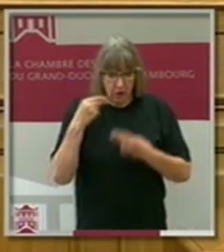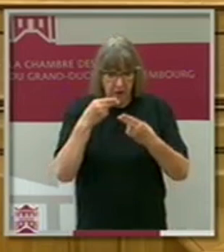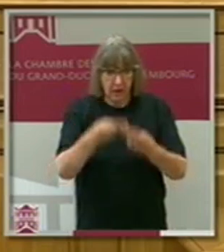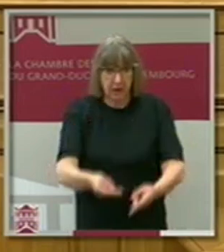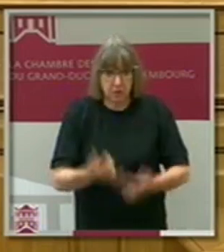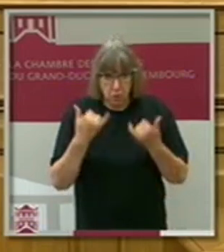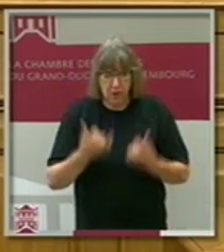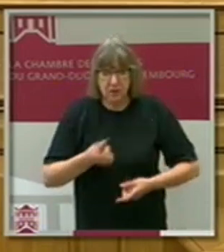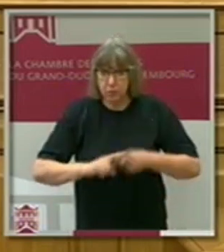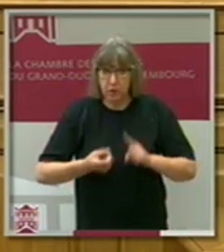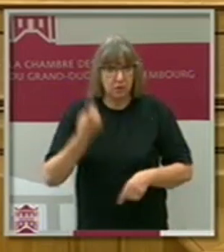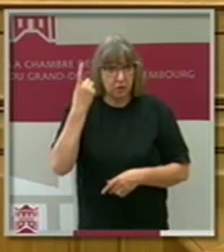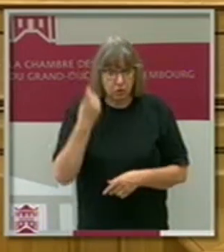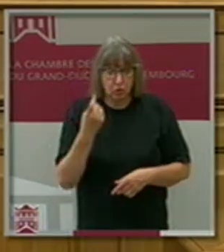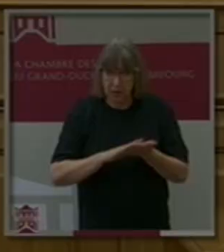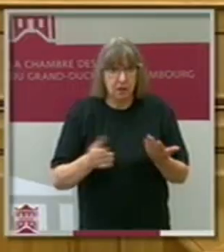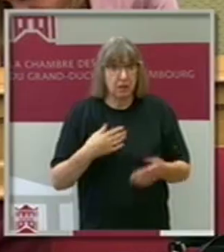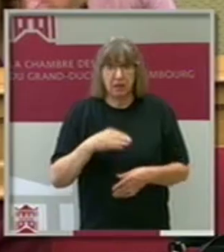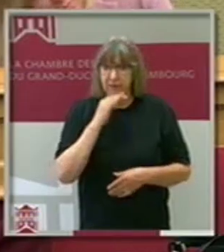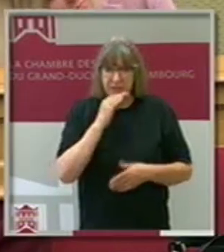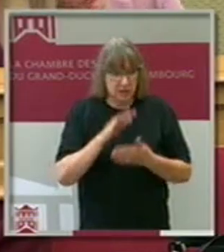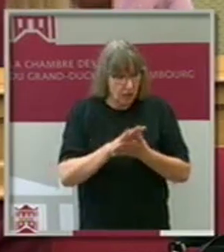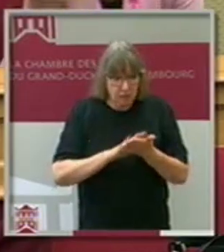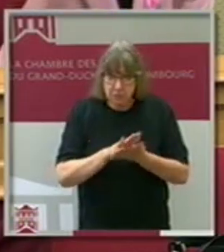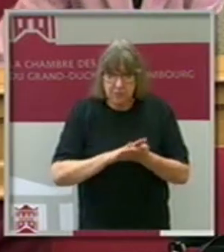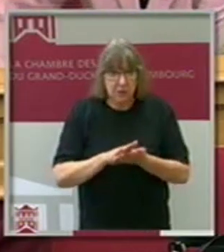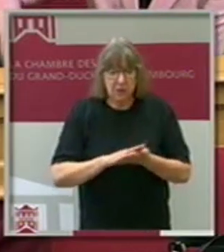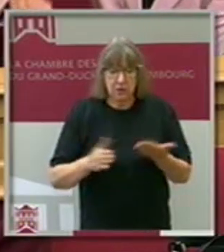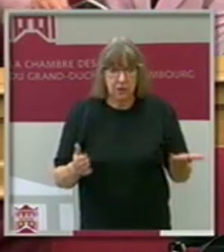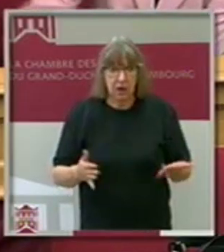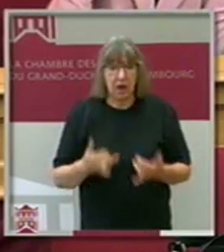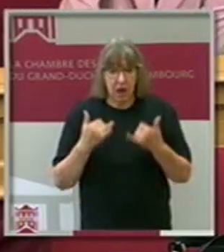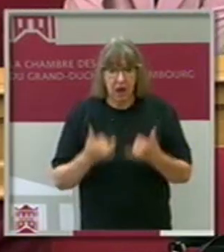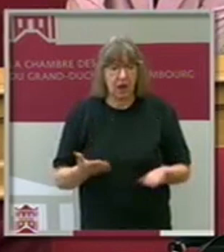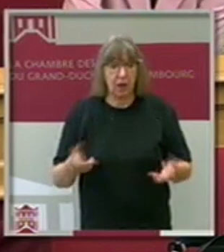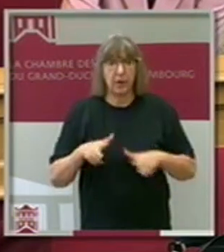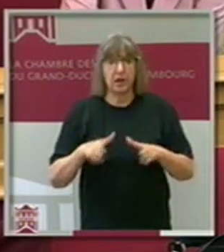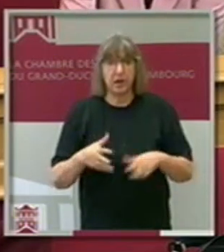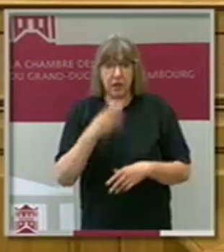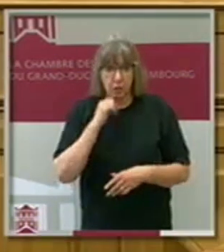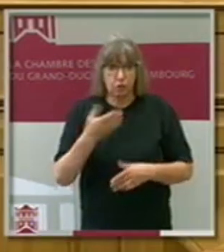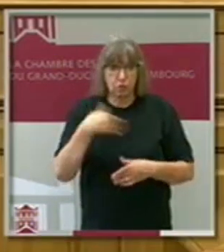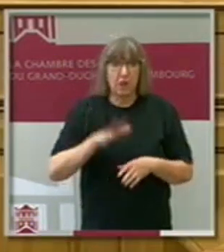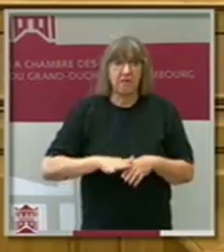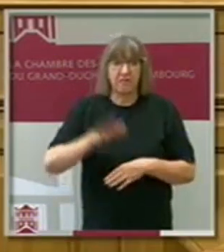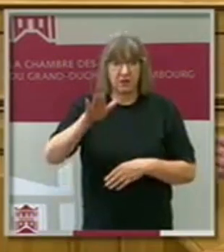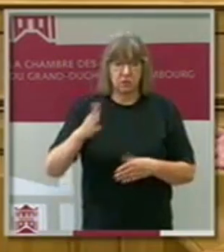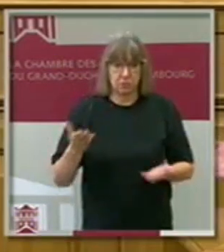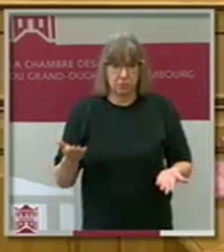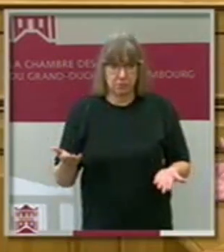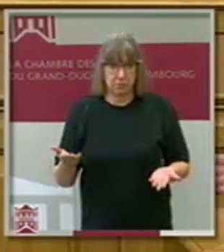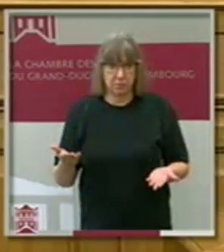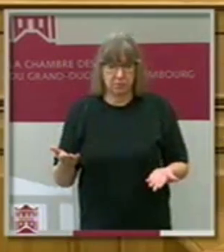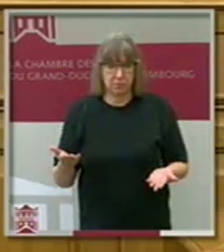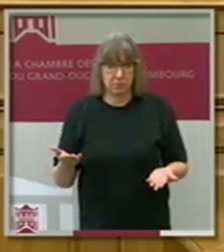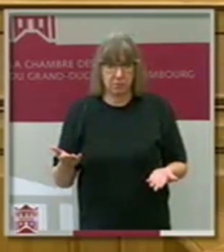nächsten Generationen aberlebt. Über Sicherheit ist kein Wort gefallen. Anscheinend ist alles sicher. Wenn ich aber höre, was auf der Stadt